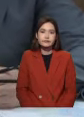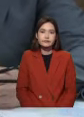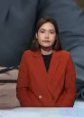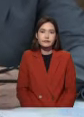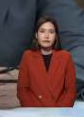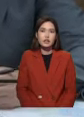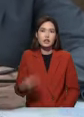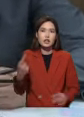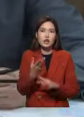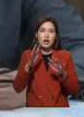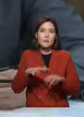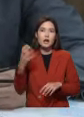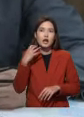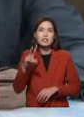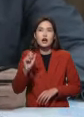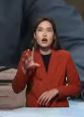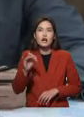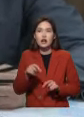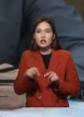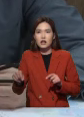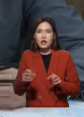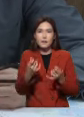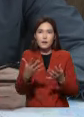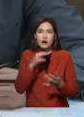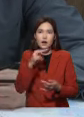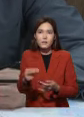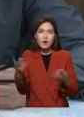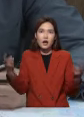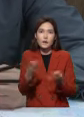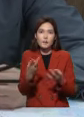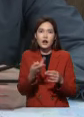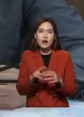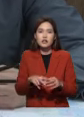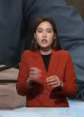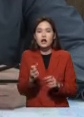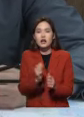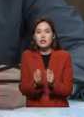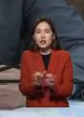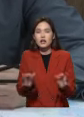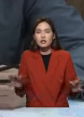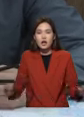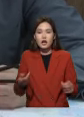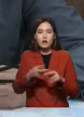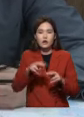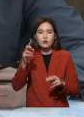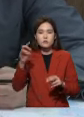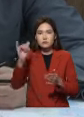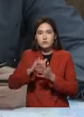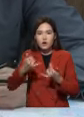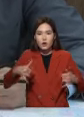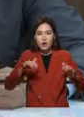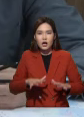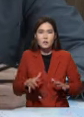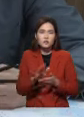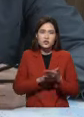Ең алдымен Қызылорда мен Арқалық жаққа мән беру керек. Қызылордада жол жөнделе бастайды, ал Арқалық жақта үнемі боран соғып, көліктер жолда тұрып қалады. Еш байланыс